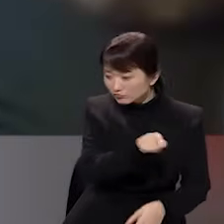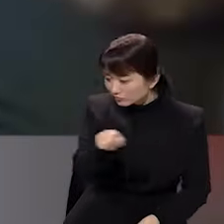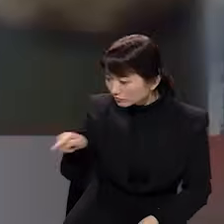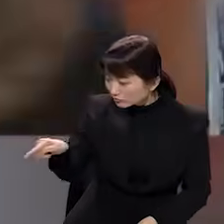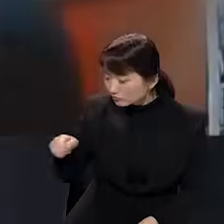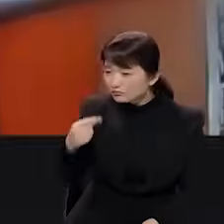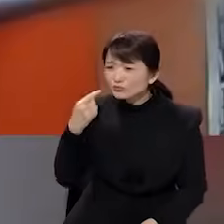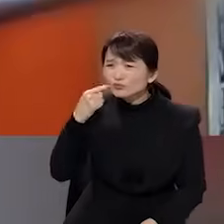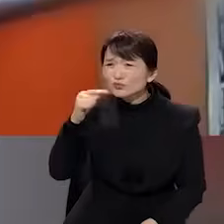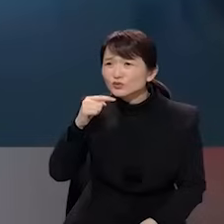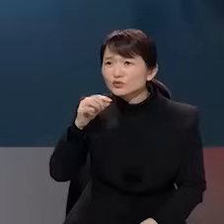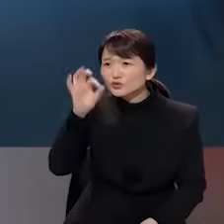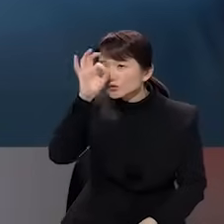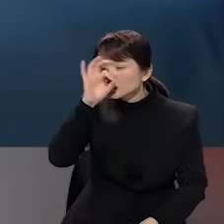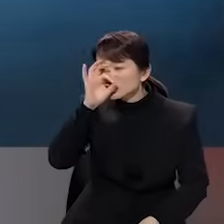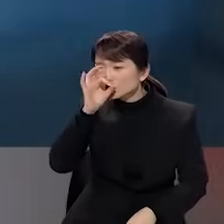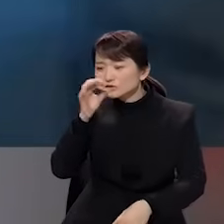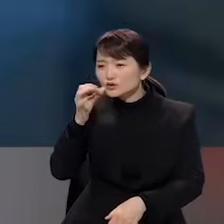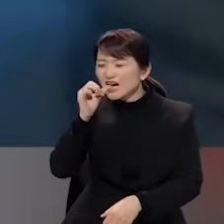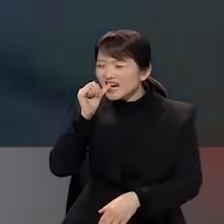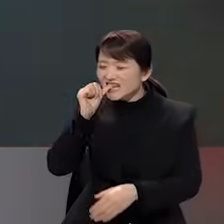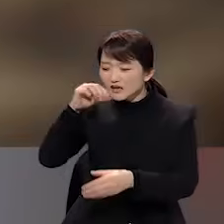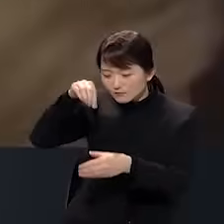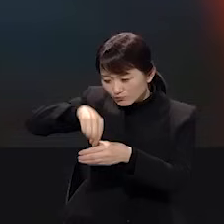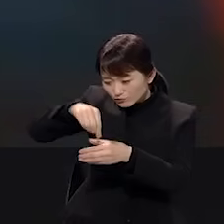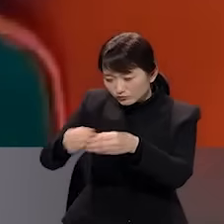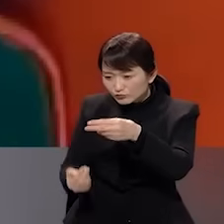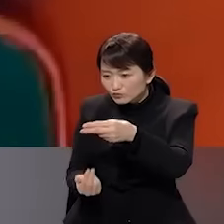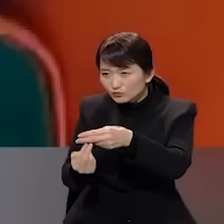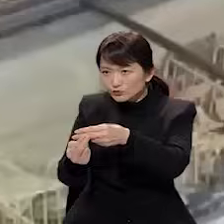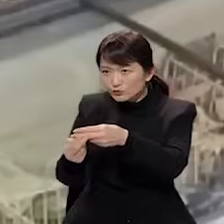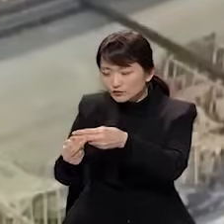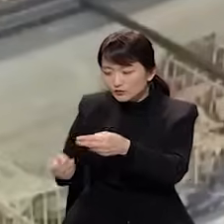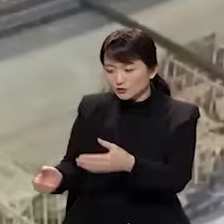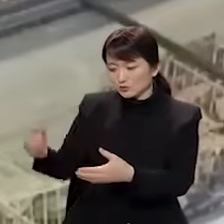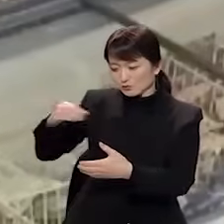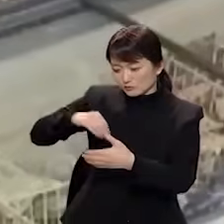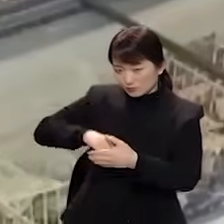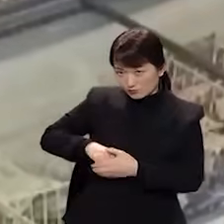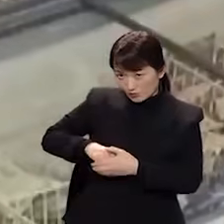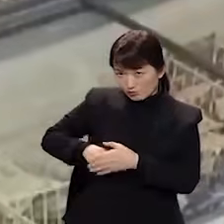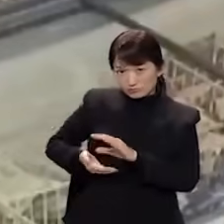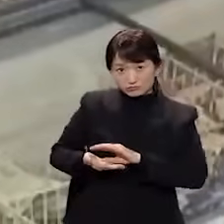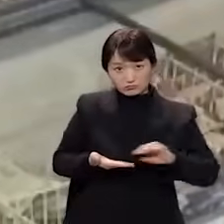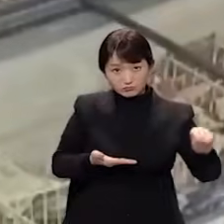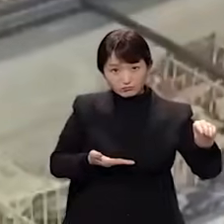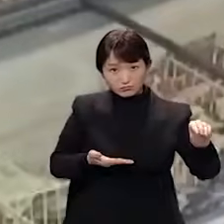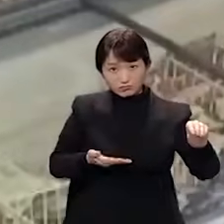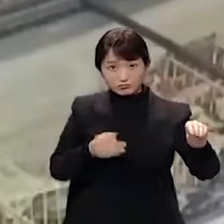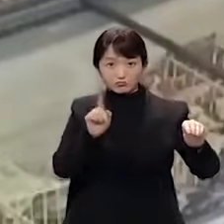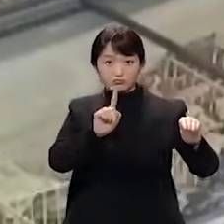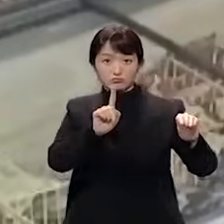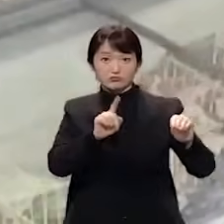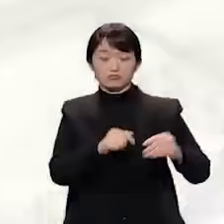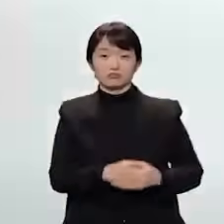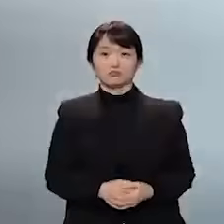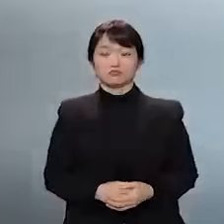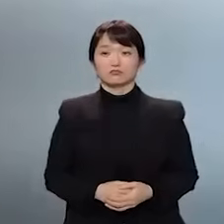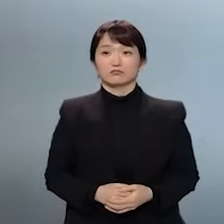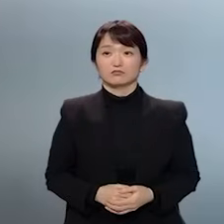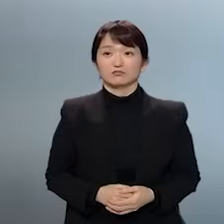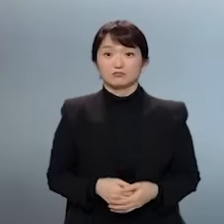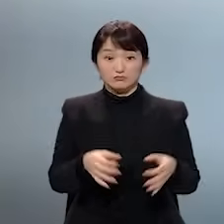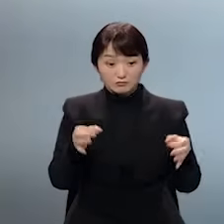노란 돼지 저금통을 들더니 외투 아래로 쏙 집어넣고 가게를 나갑니다 허 이거 뭐 하려고 자 잠시